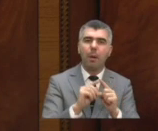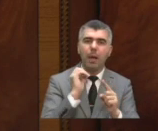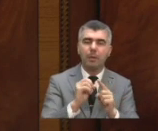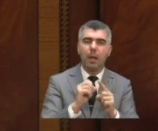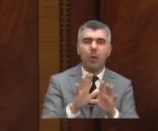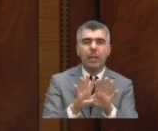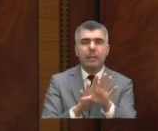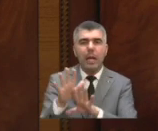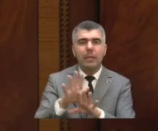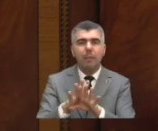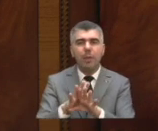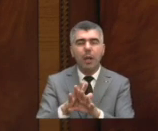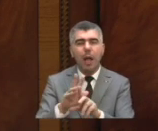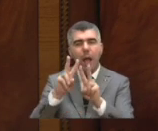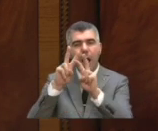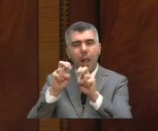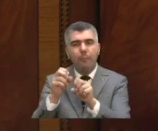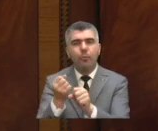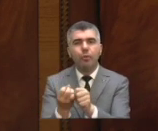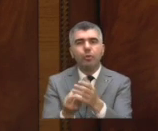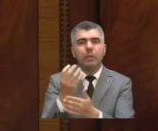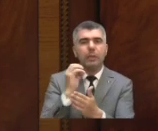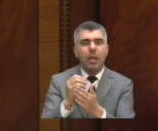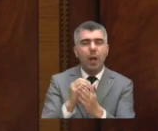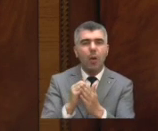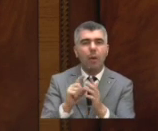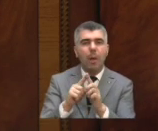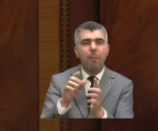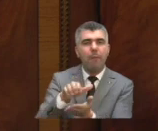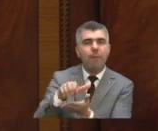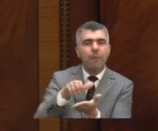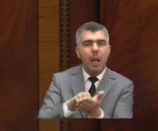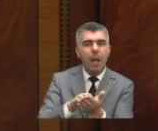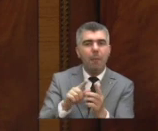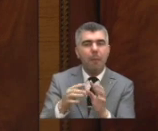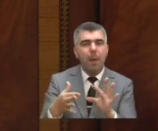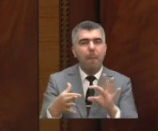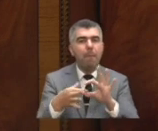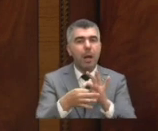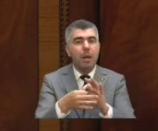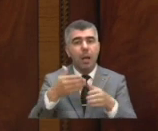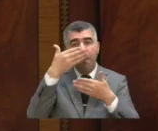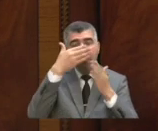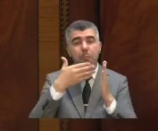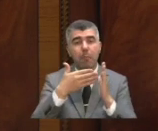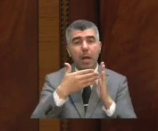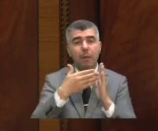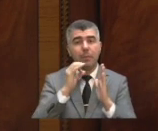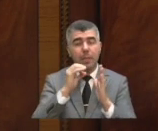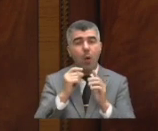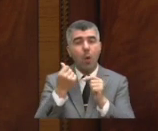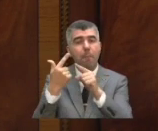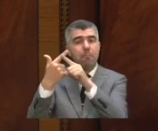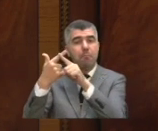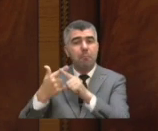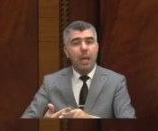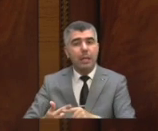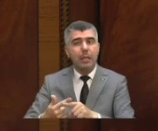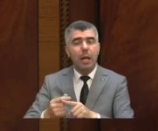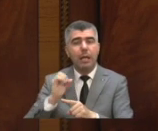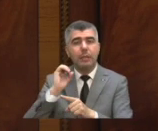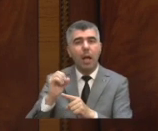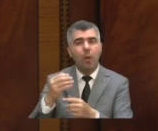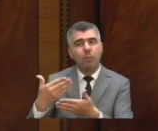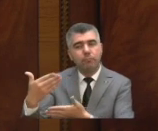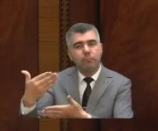لتشجيع الادوات الماليه الخضراء بالتشاور مع بنك المغرب المؤسسات الماليه المختصه